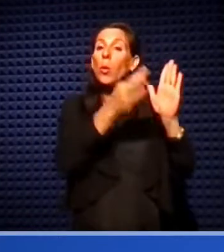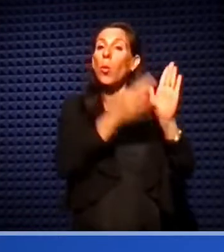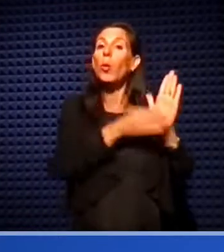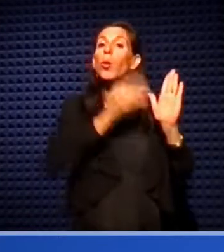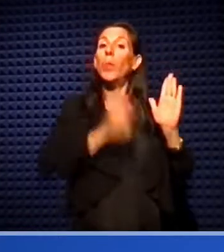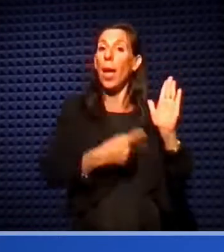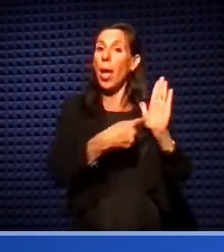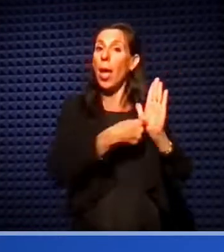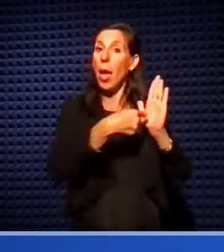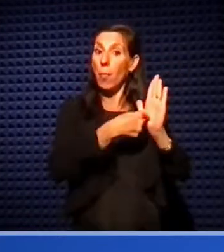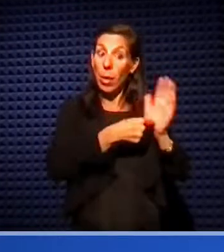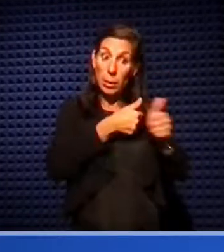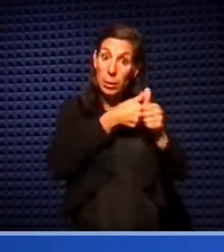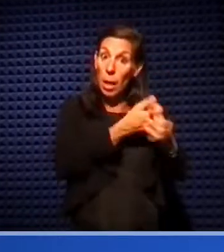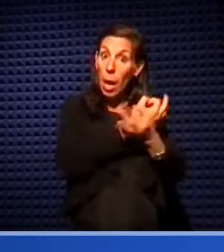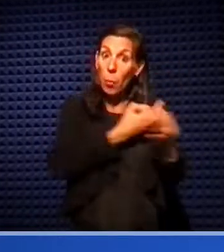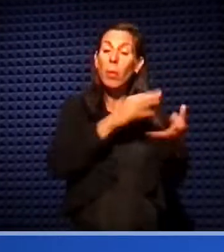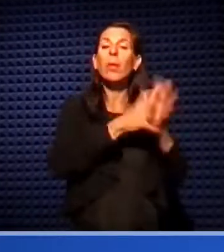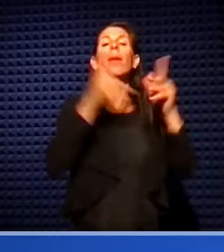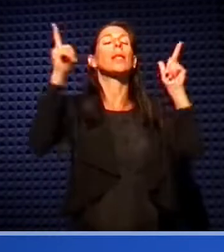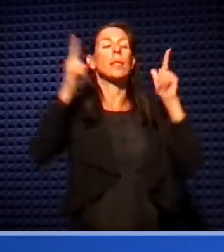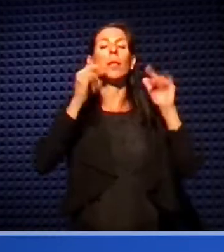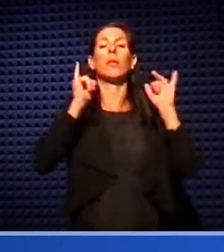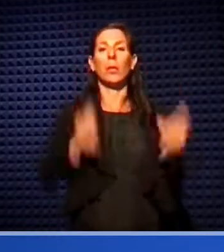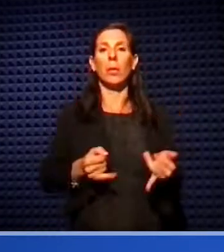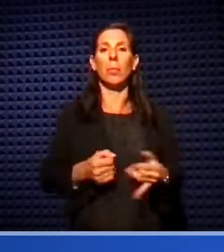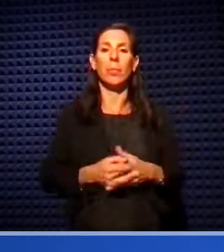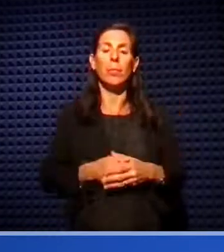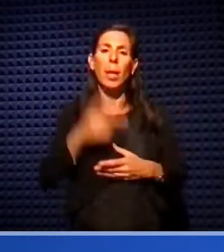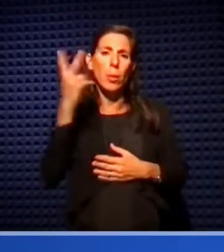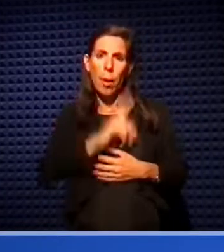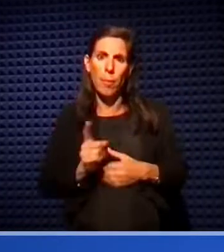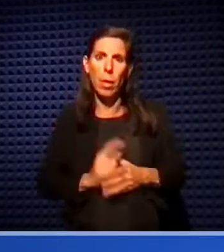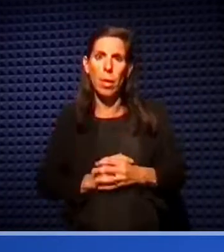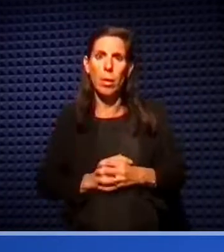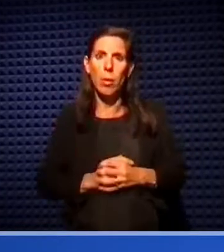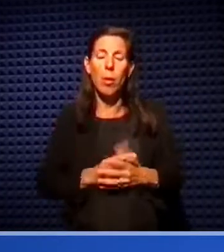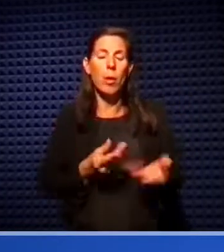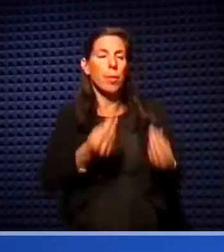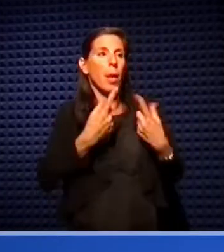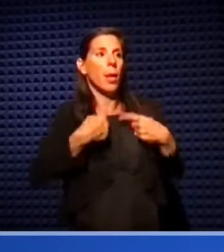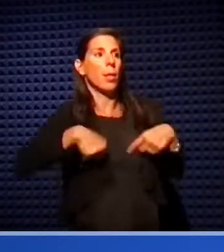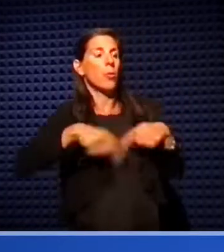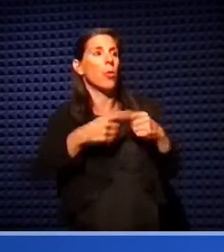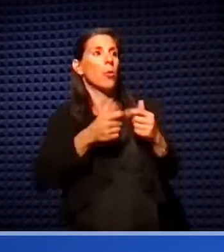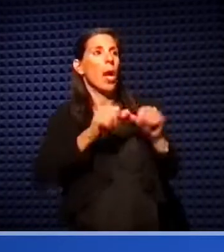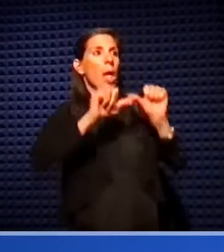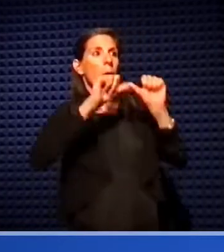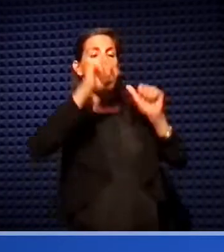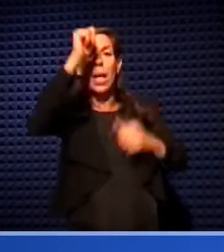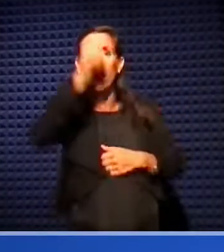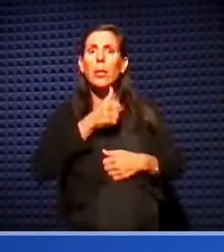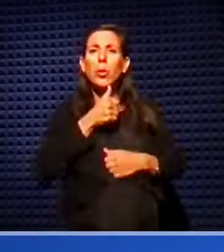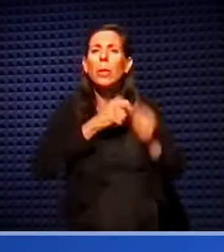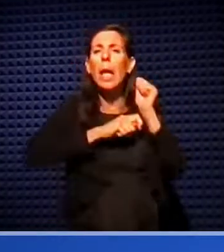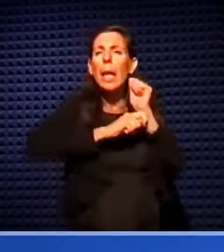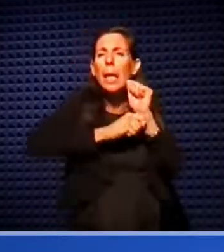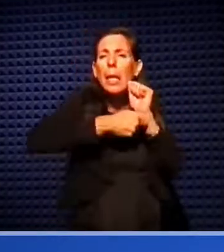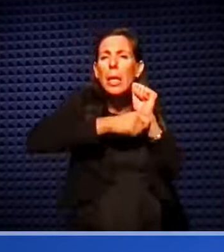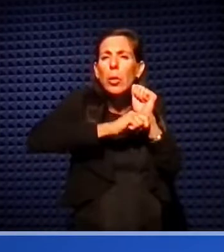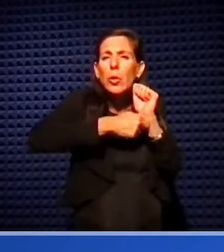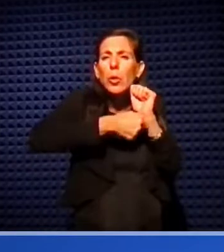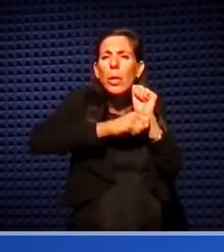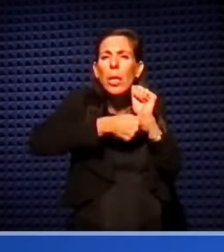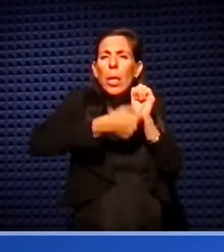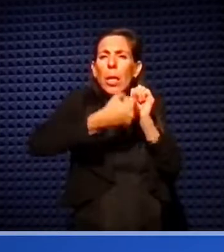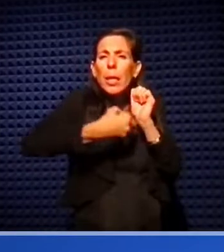نقرار له من فسق زي أبيهر يلن بزي خمزغس زامل اختزيا سقنفين ياتات وي أخرر تزخونه درق حسابات حيزو